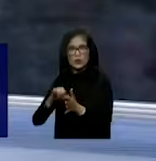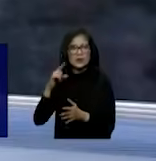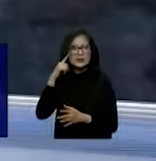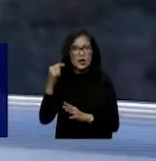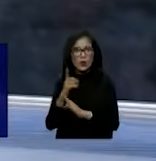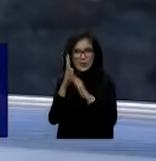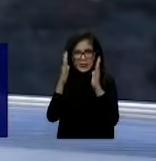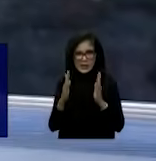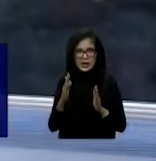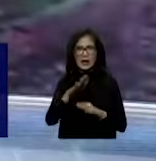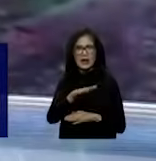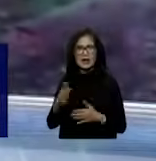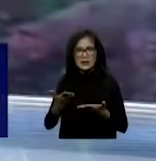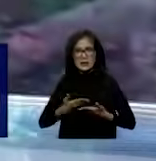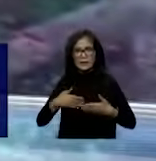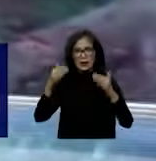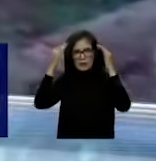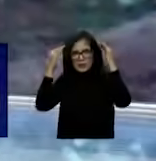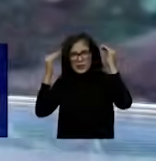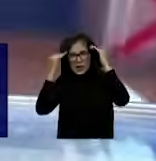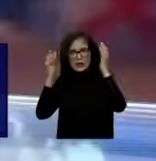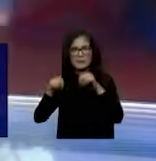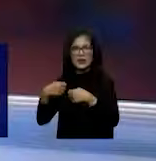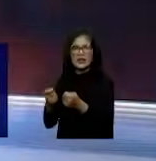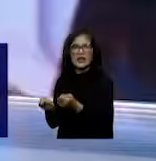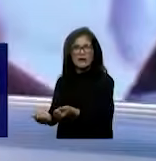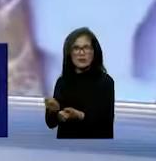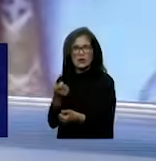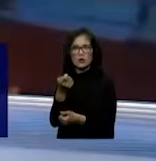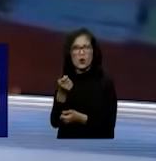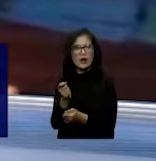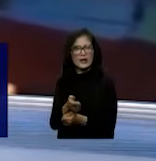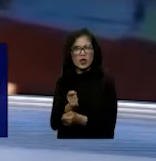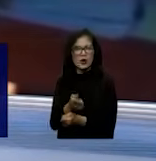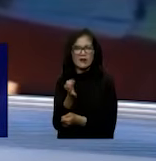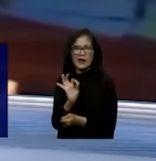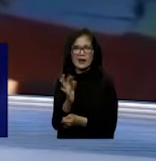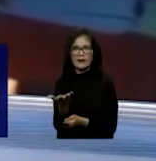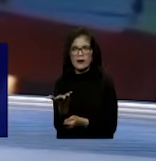hasil pertanian sebagai biaya pendaftaran, bahkan tidak ada pungutan iuran apapun.